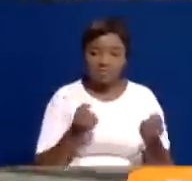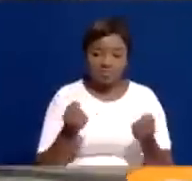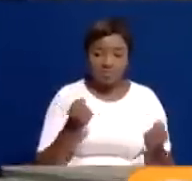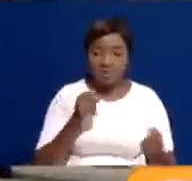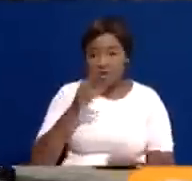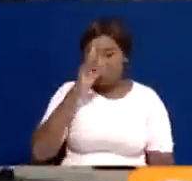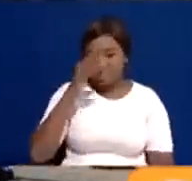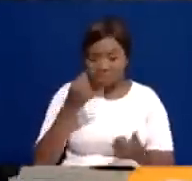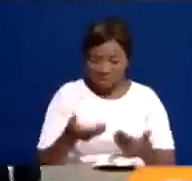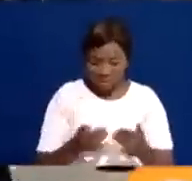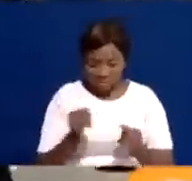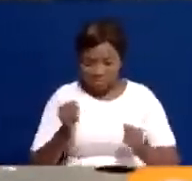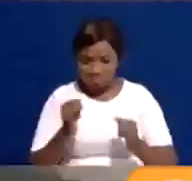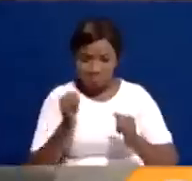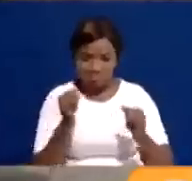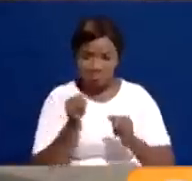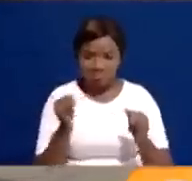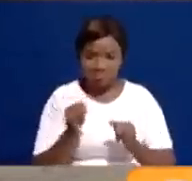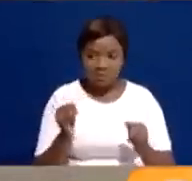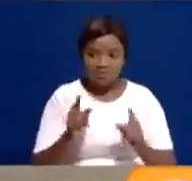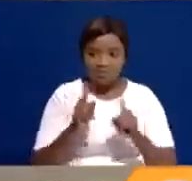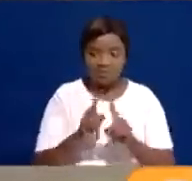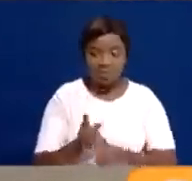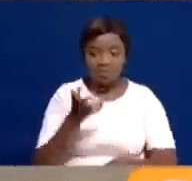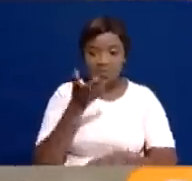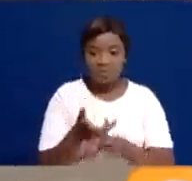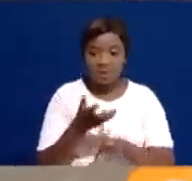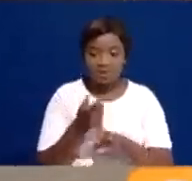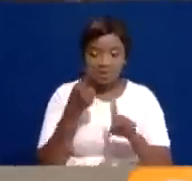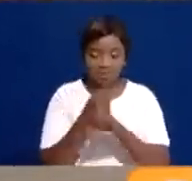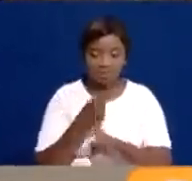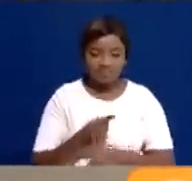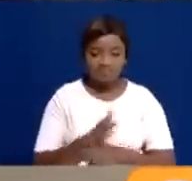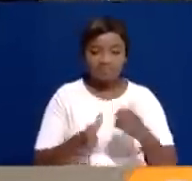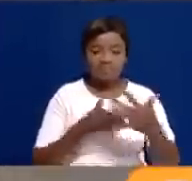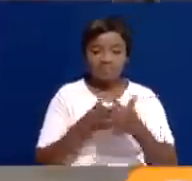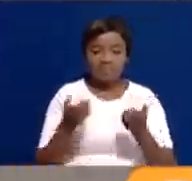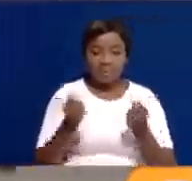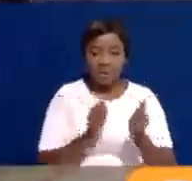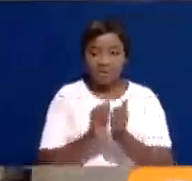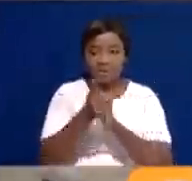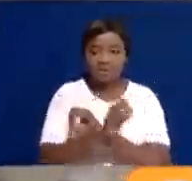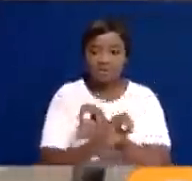hapa kuondoa vifaa hivyo pamoja na mawe ambayo yalikuwa yakizuia magari.